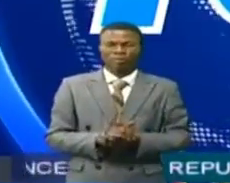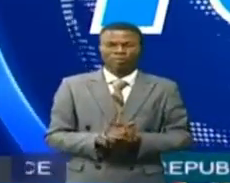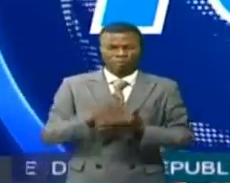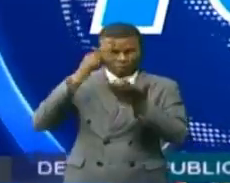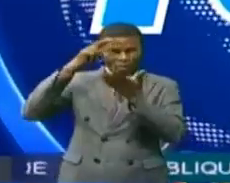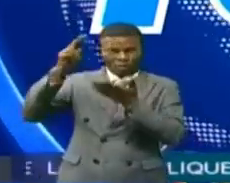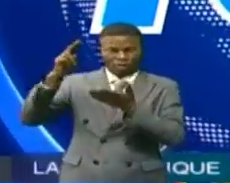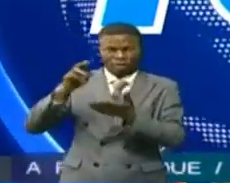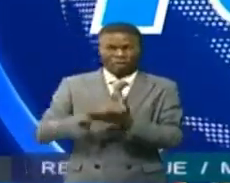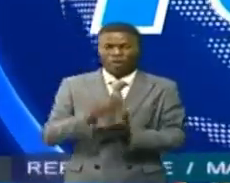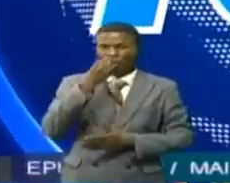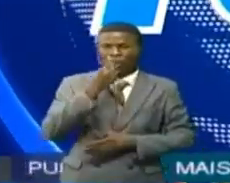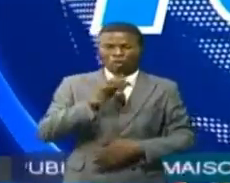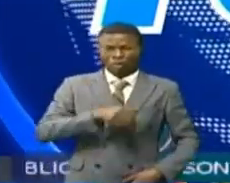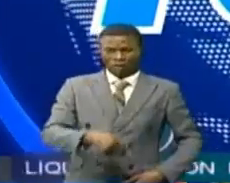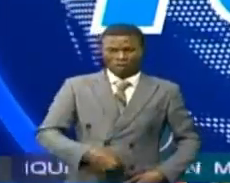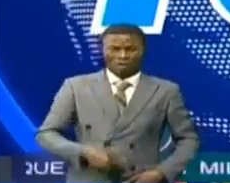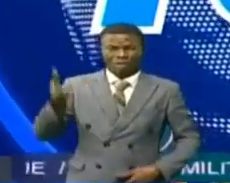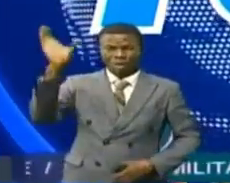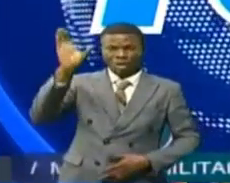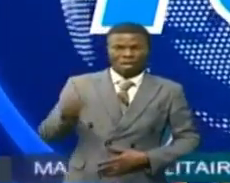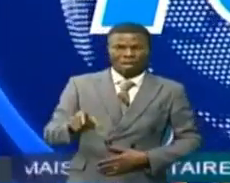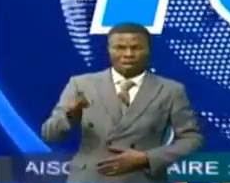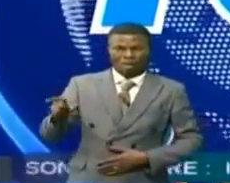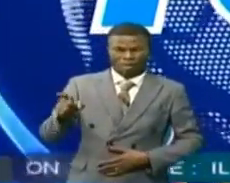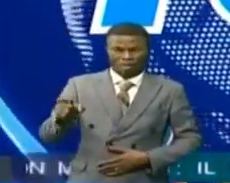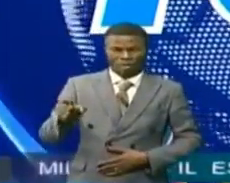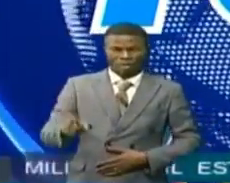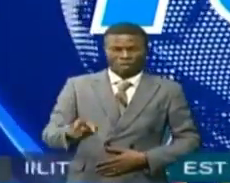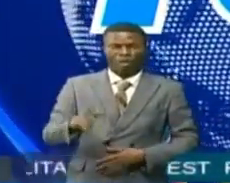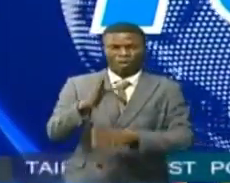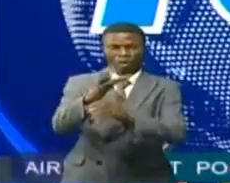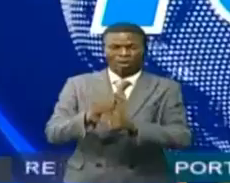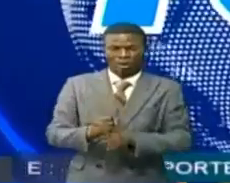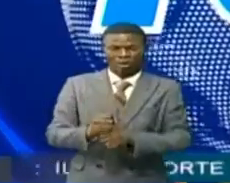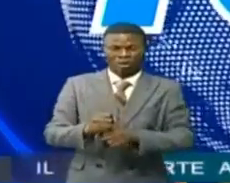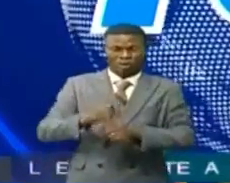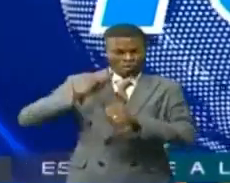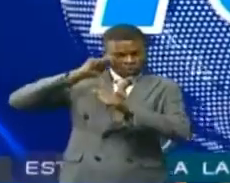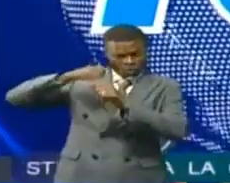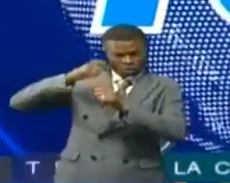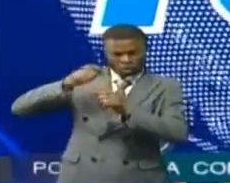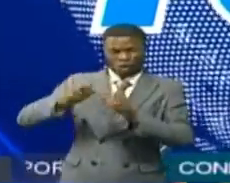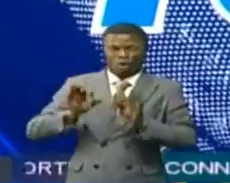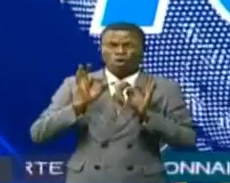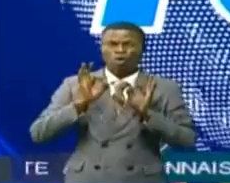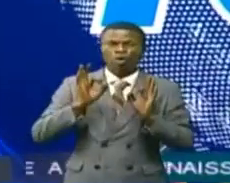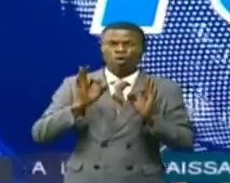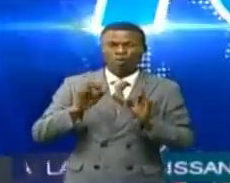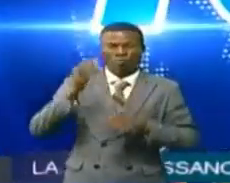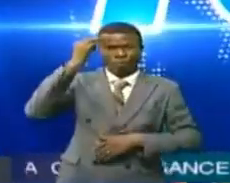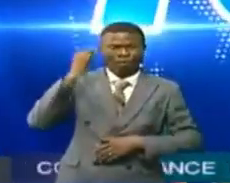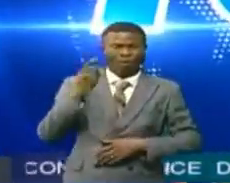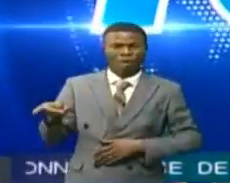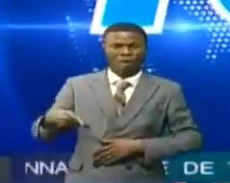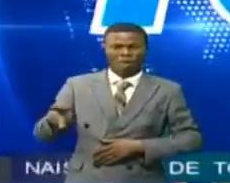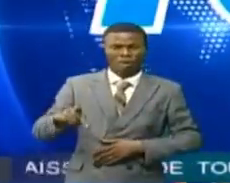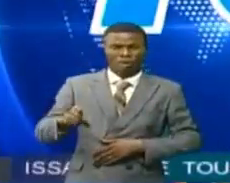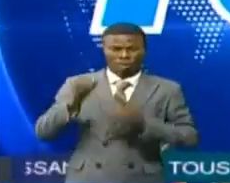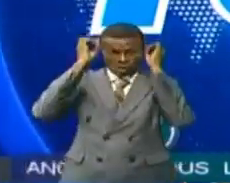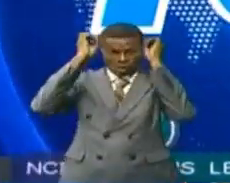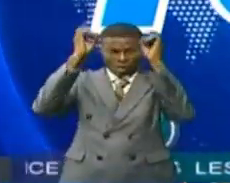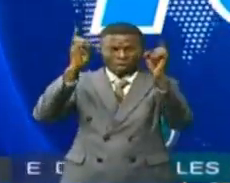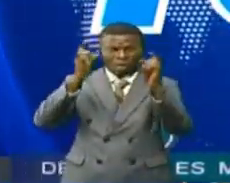L'université Joseph Kasavubu, dans le Congo central, vient d'être dotée d'un laboratoire moderne. C'est la ministre provinciale de